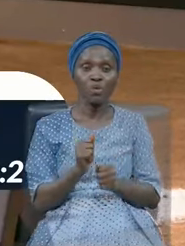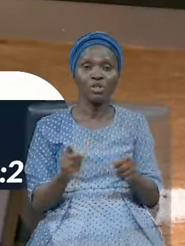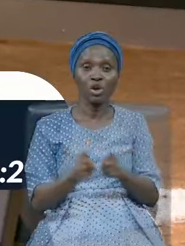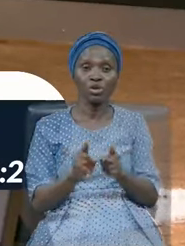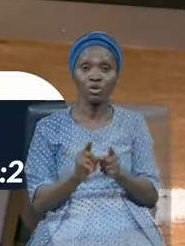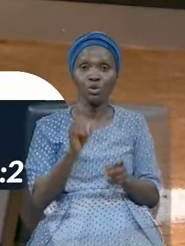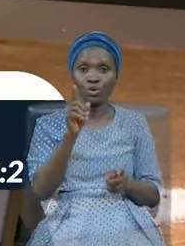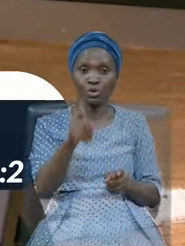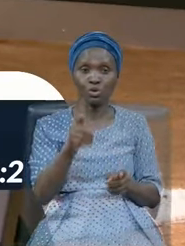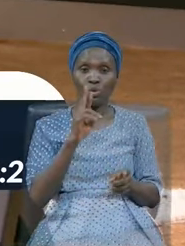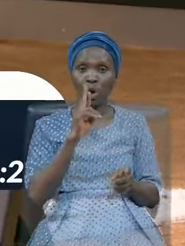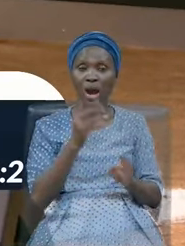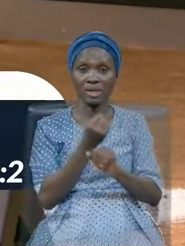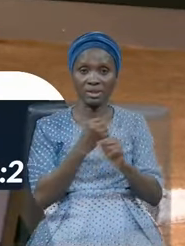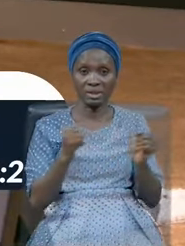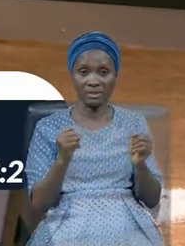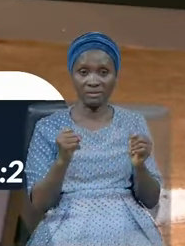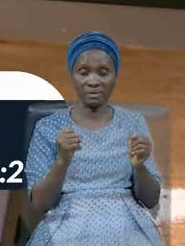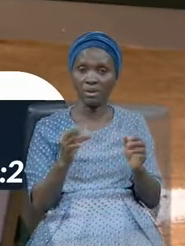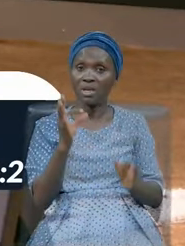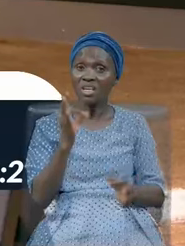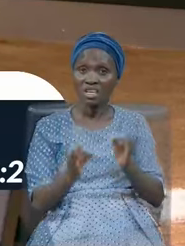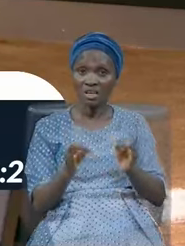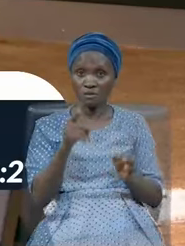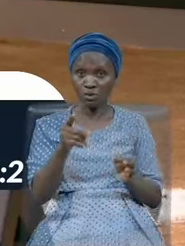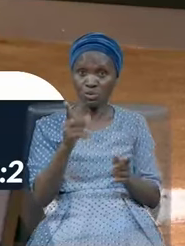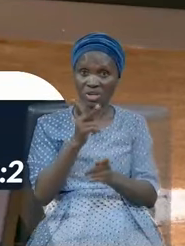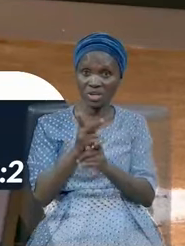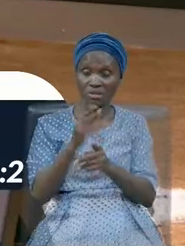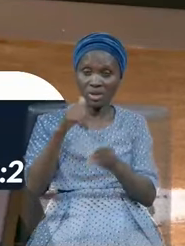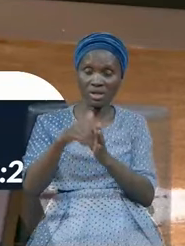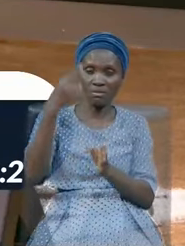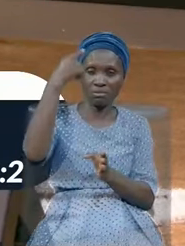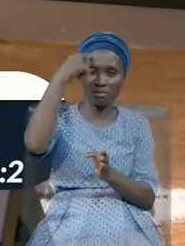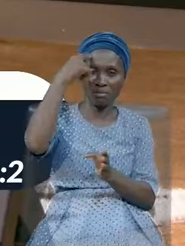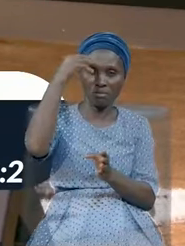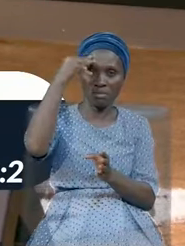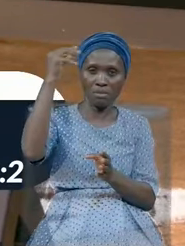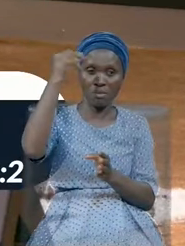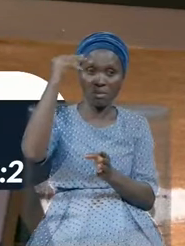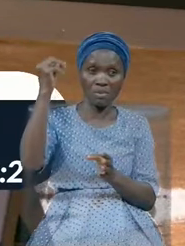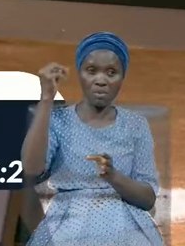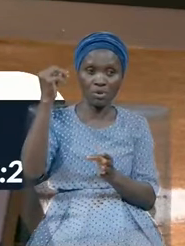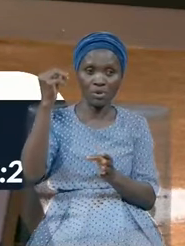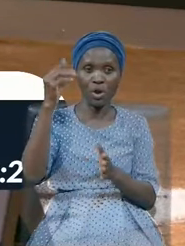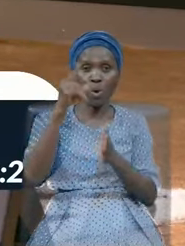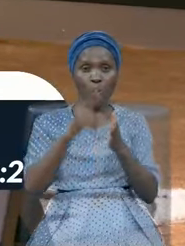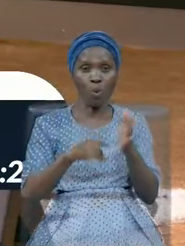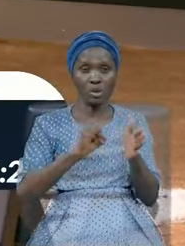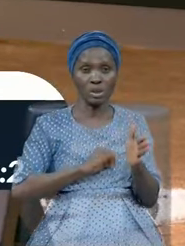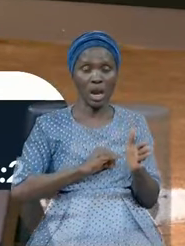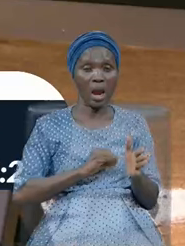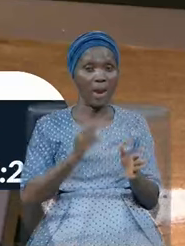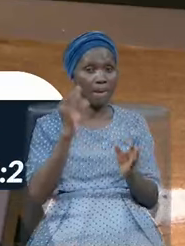êtes sauvé et vous le retenez tel que je vous l'ai autrement vous